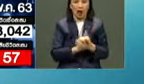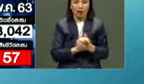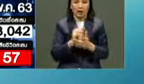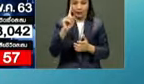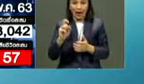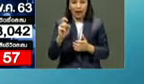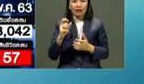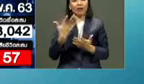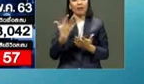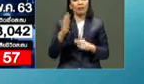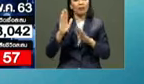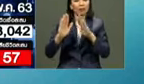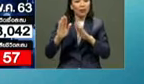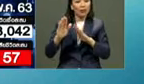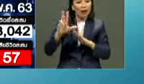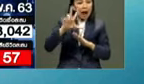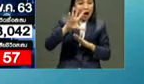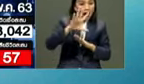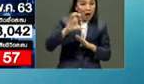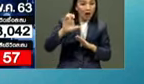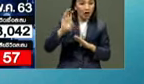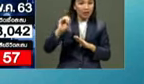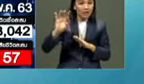หลักอยู่นะครับ548